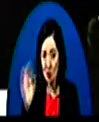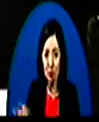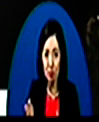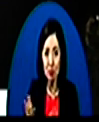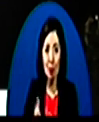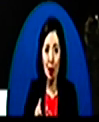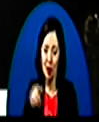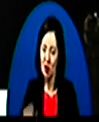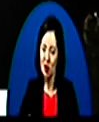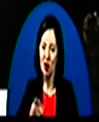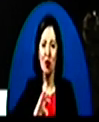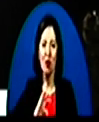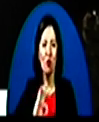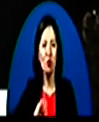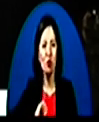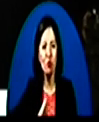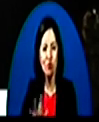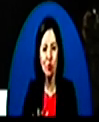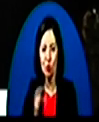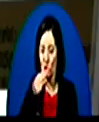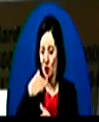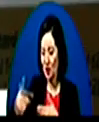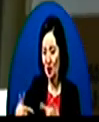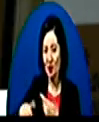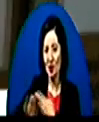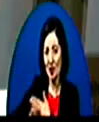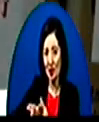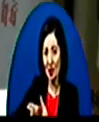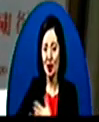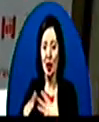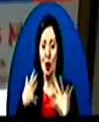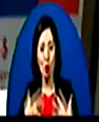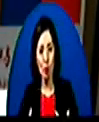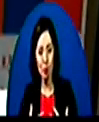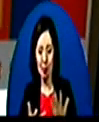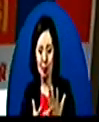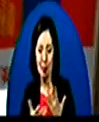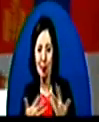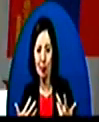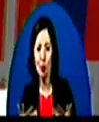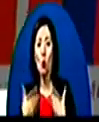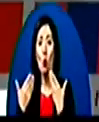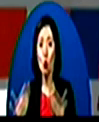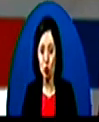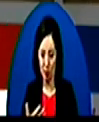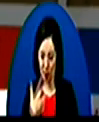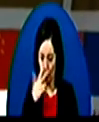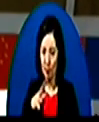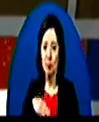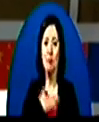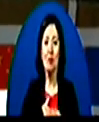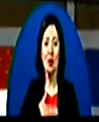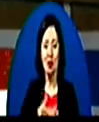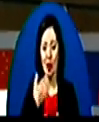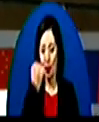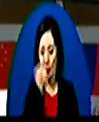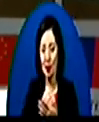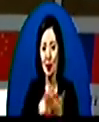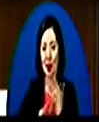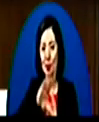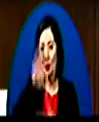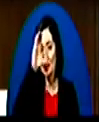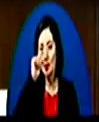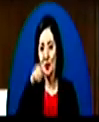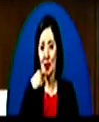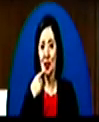Тиймээс вирусны халдвараас сэргийлэх хамгаалах хэрэгсэл тусгай зориултын багаж хүлээлгэн өгч байгаад баяртай байна гэж батлан хамгаалахын сайд